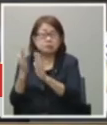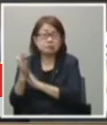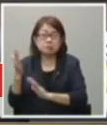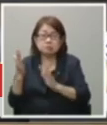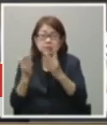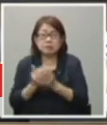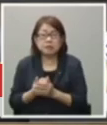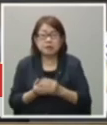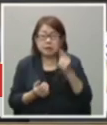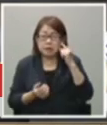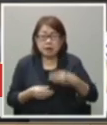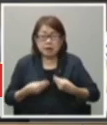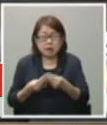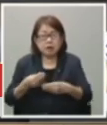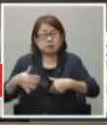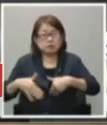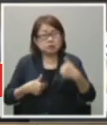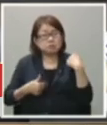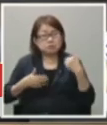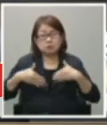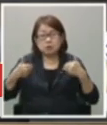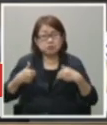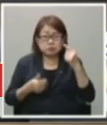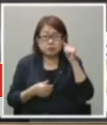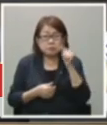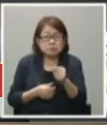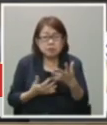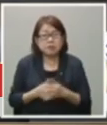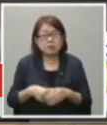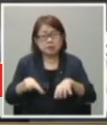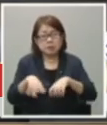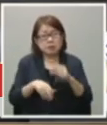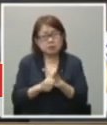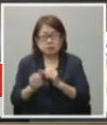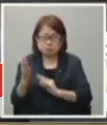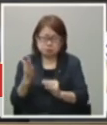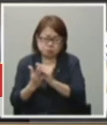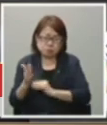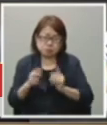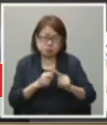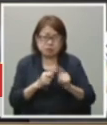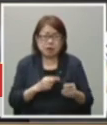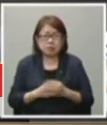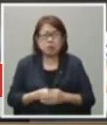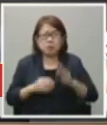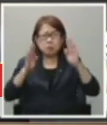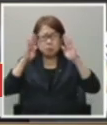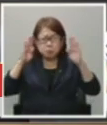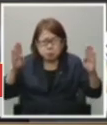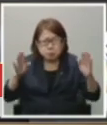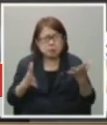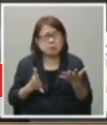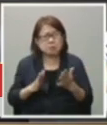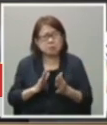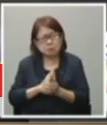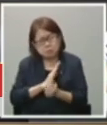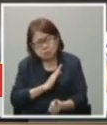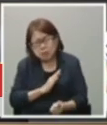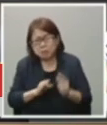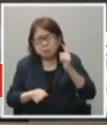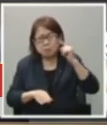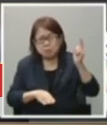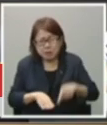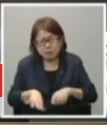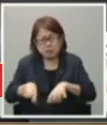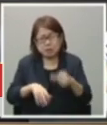ผาสุกของพี่น้องประชาชนโดยรวมและบริหารราชการแผ่นดินโดยขาดความรู้ความสามารถผิดพลาดบกพ